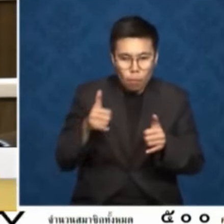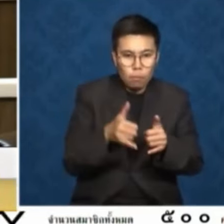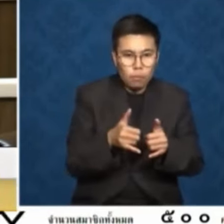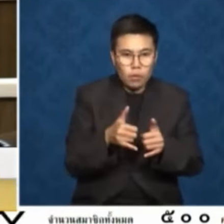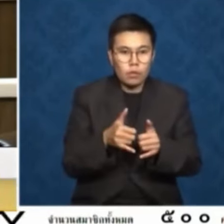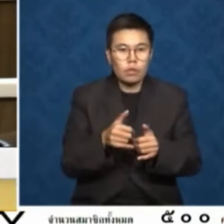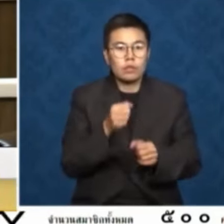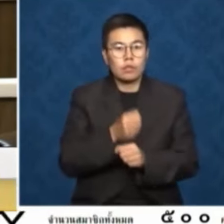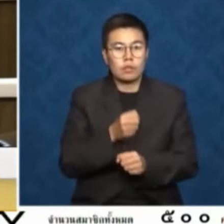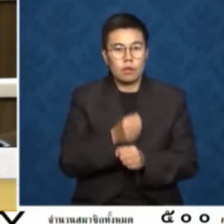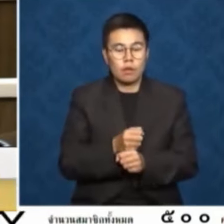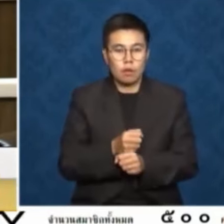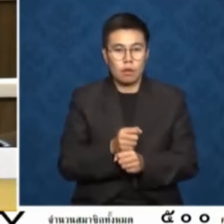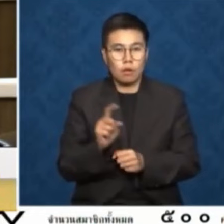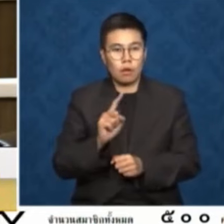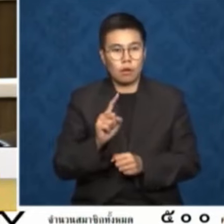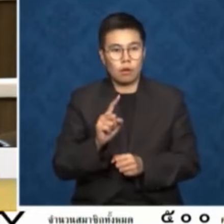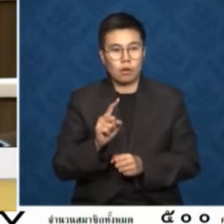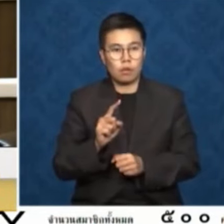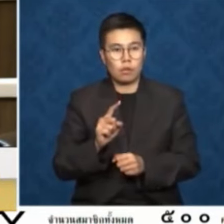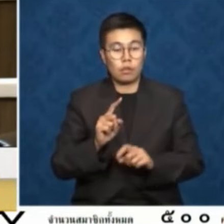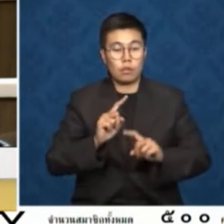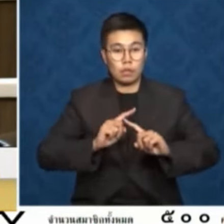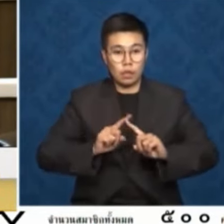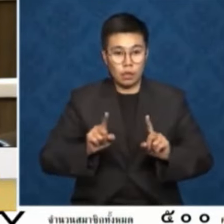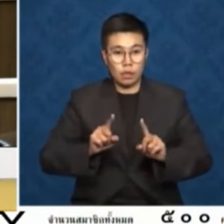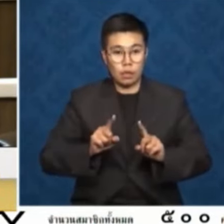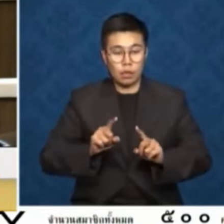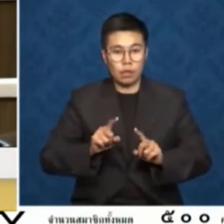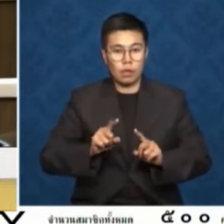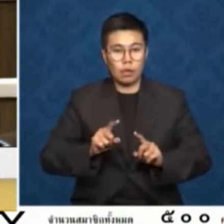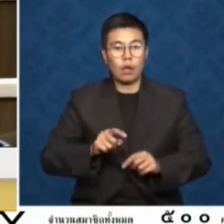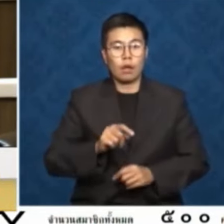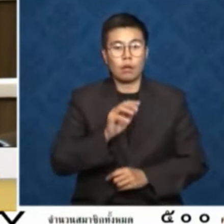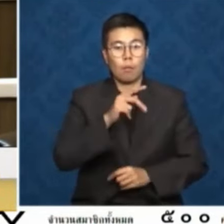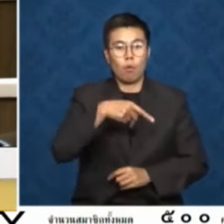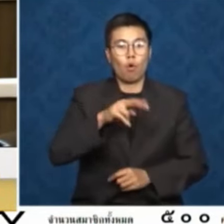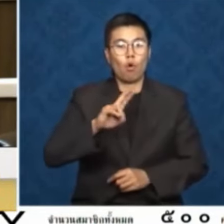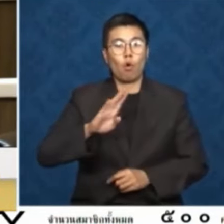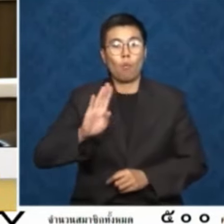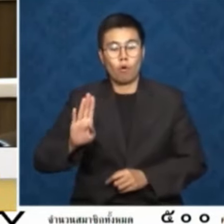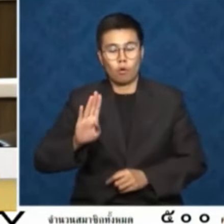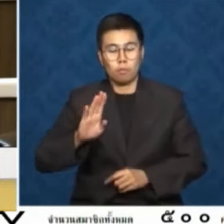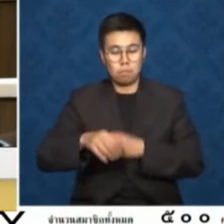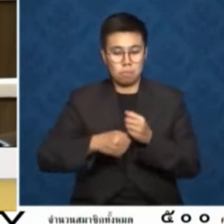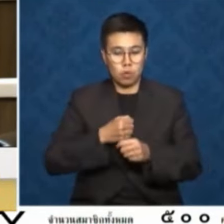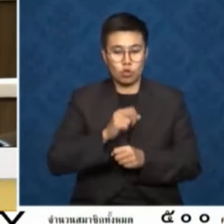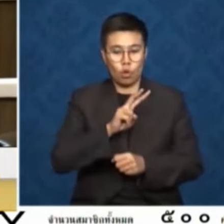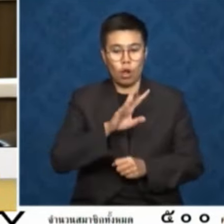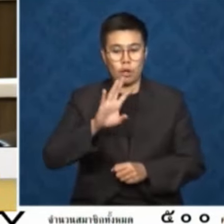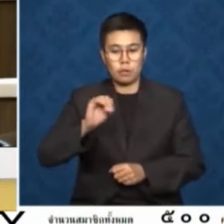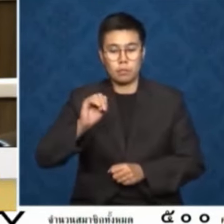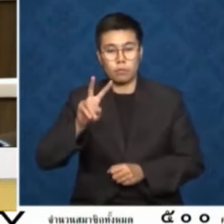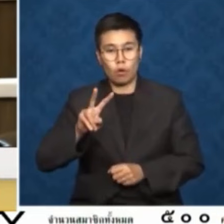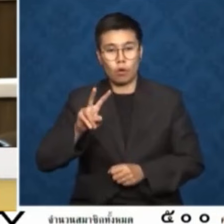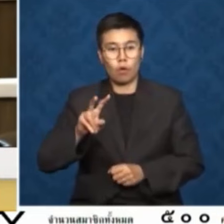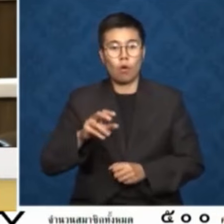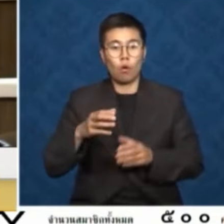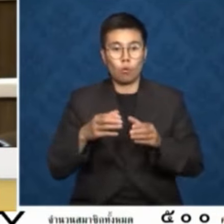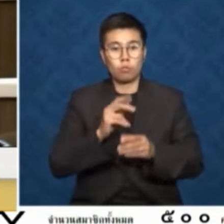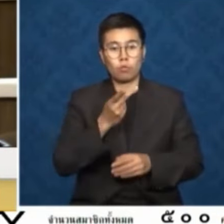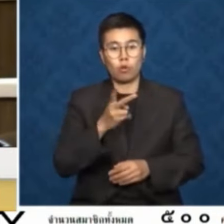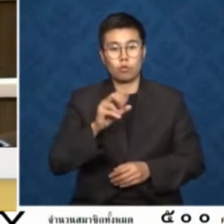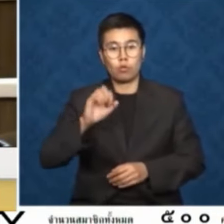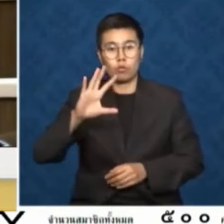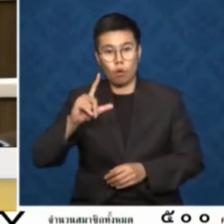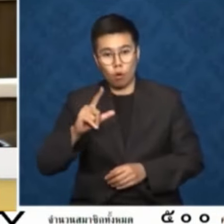ากับการยกเว้นพระราชบัญญัติบริหารบุคคลท้องถิ่นเมื่อปี2542โดยคสช.อ้างว่าเป็นไป